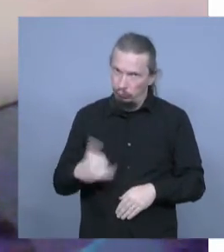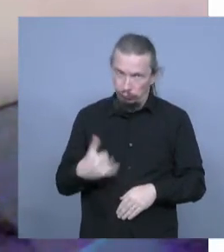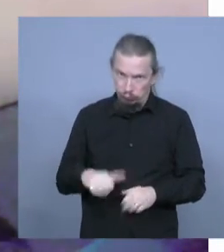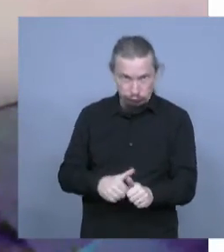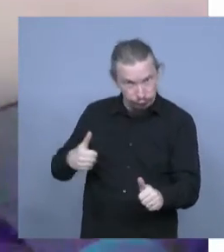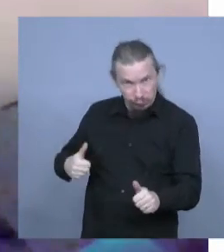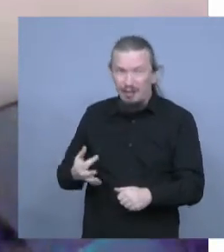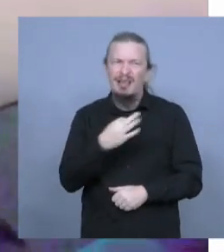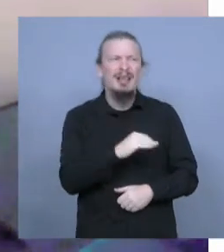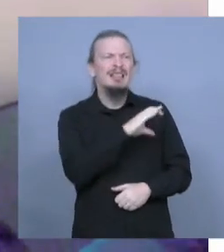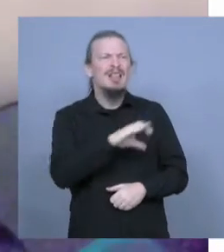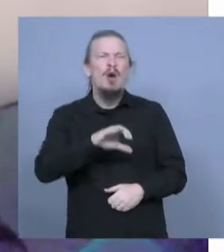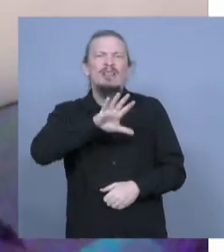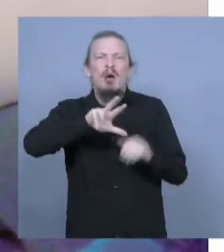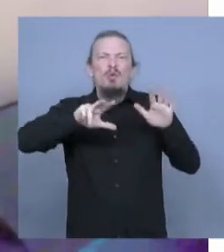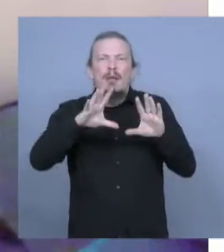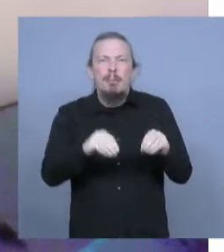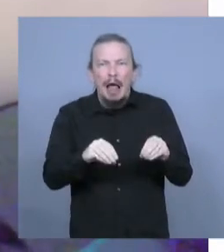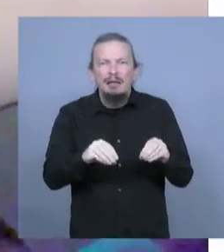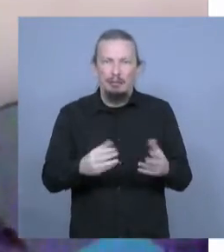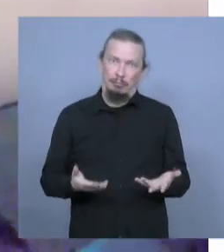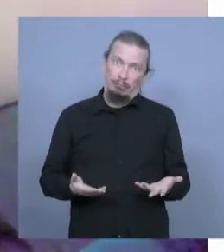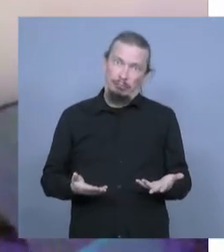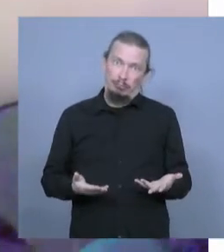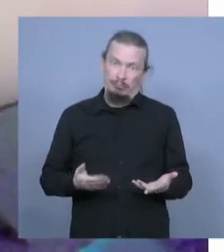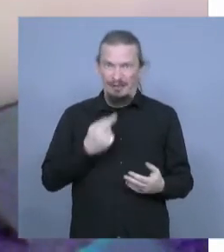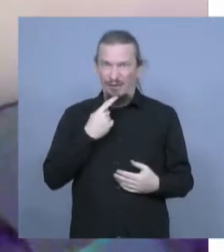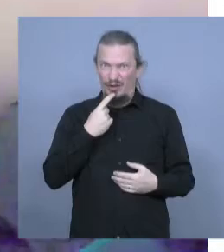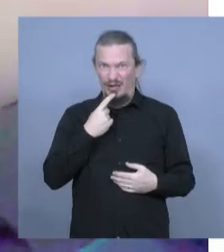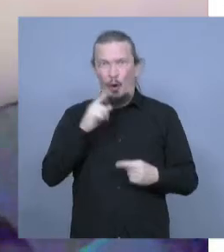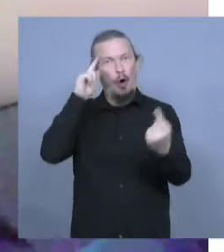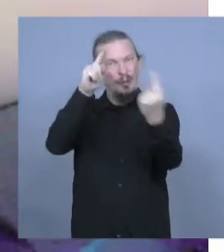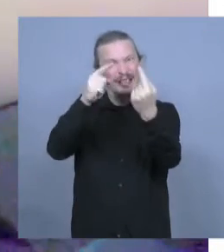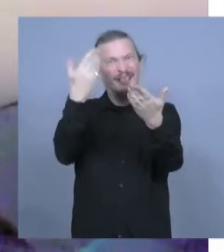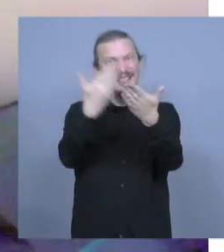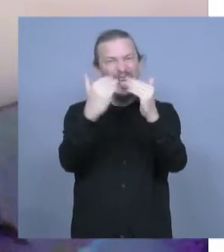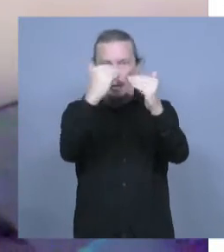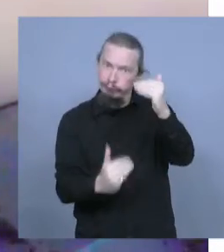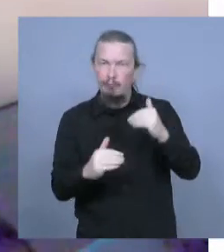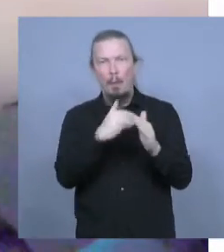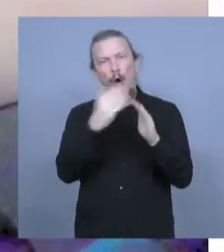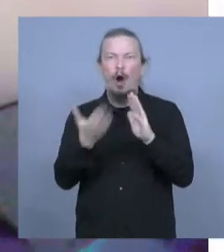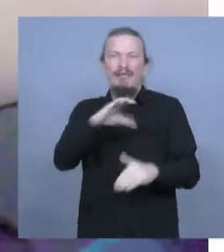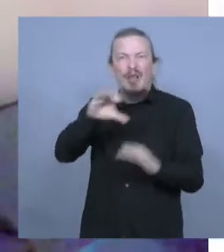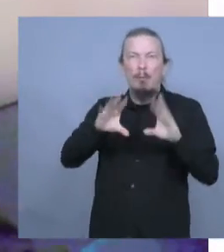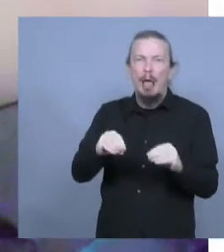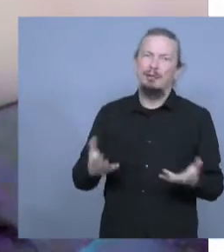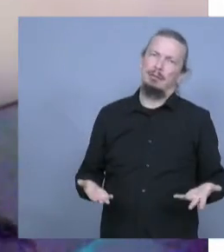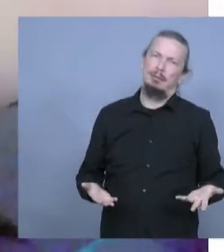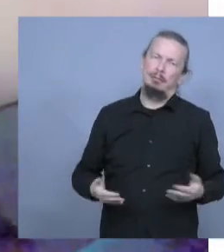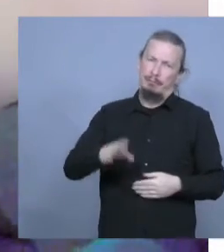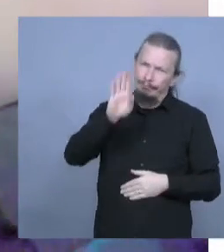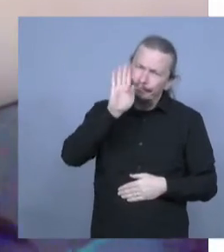un total de 158 places dans la délibération, soit quasiment 100 de moins que ce qu'il faudrait pour respecter cette convention. Fixons-nous donc